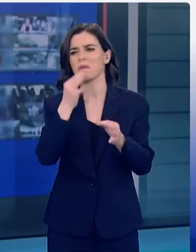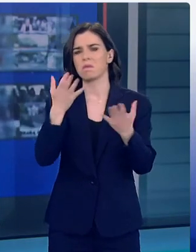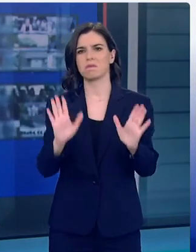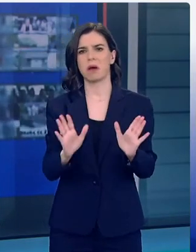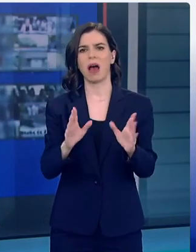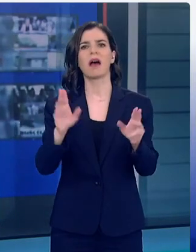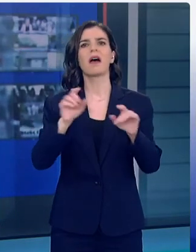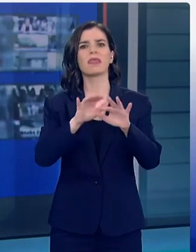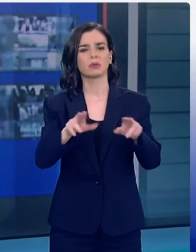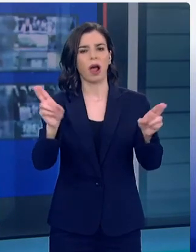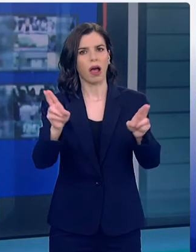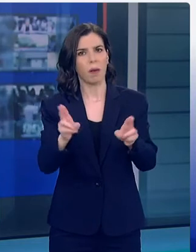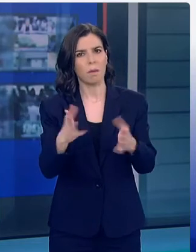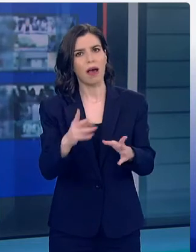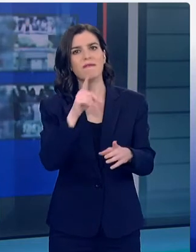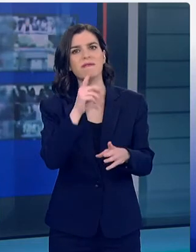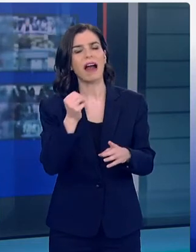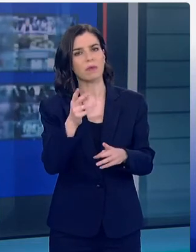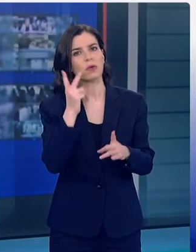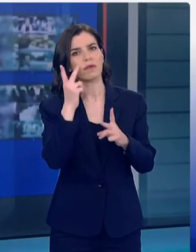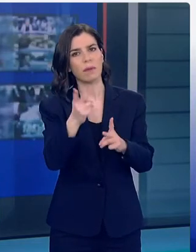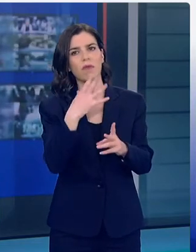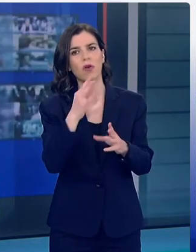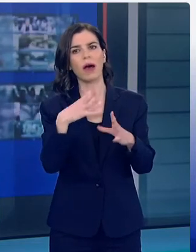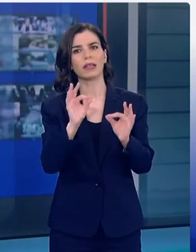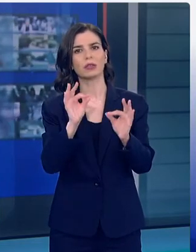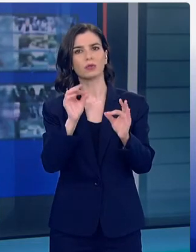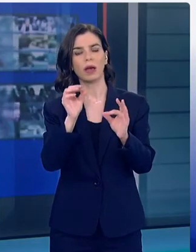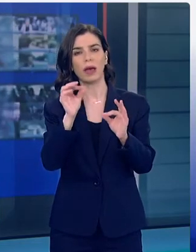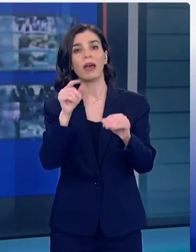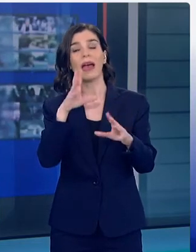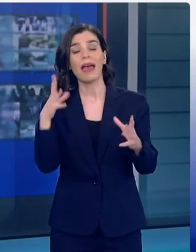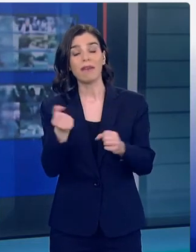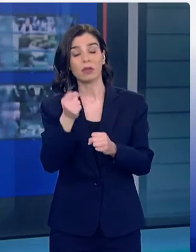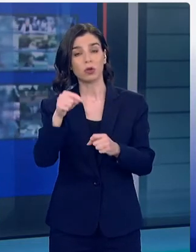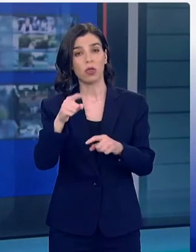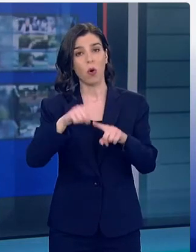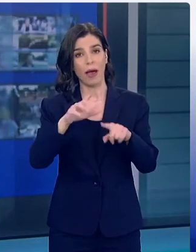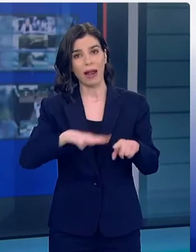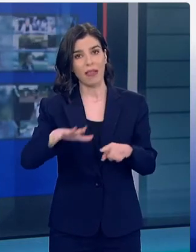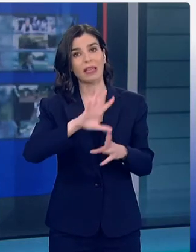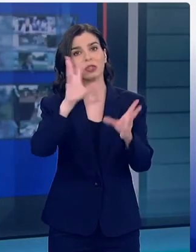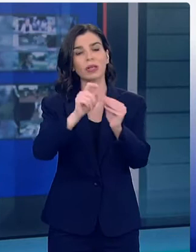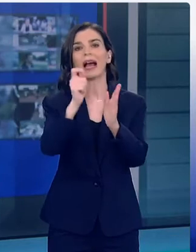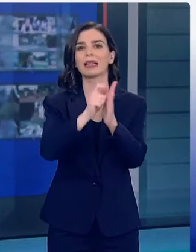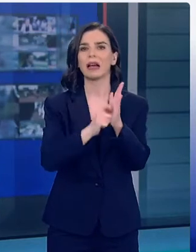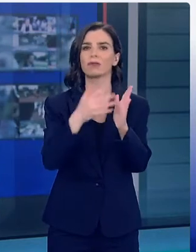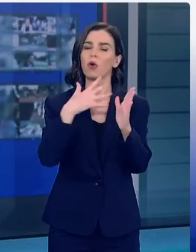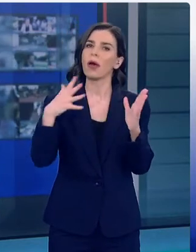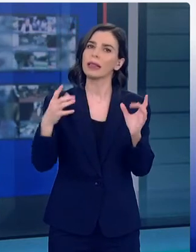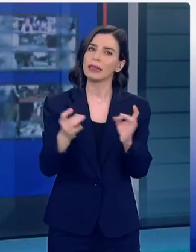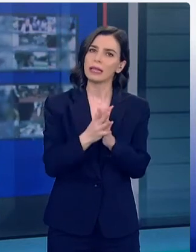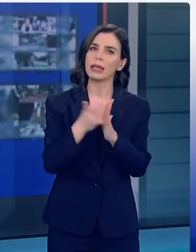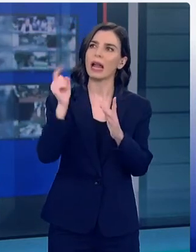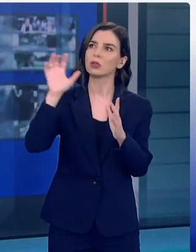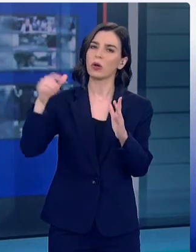διασπορά πάρα πολύ. Παρακολουθούμε βέβαια αυτούς τους αριθμούς, γιατί είναι η κορυφή του παγόβουνου και ευτυχώς στην πατρίδα μας καταγράφονται συνολικά. Είχαμε αυτή την ευτυχία σε αντίθεση